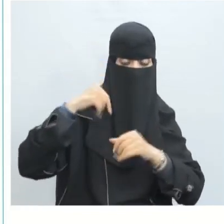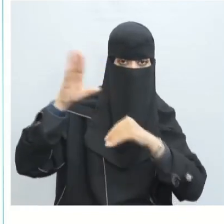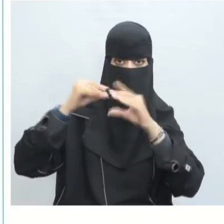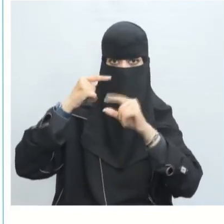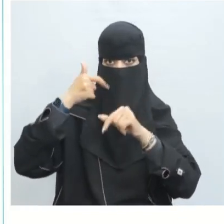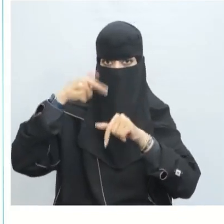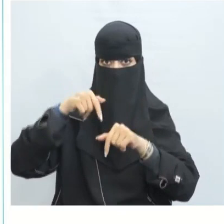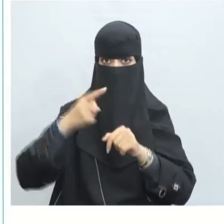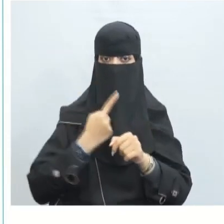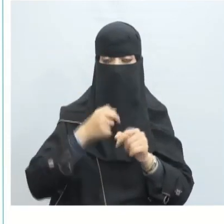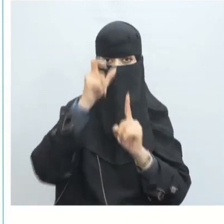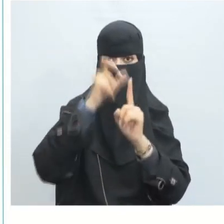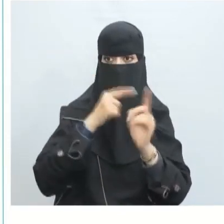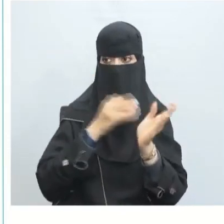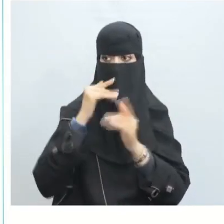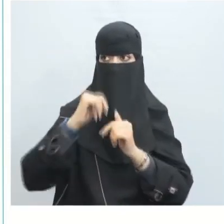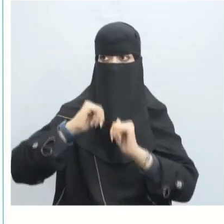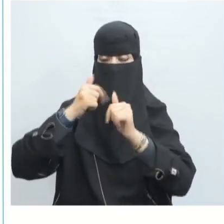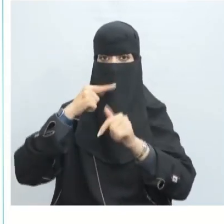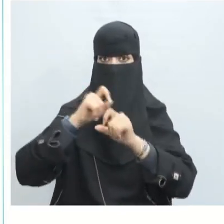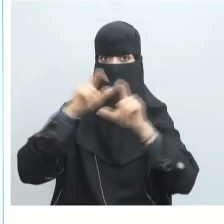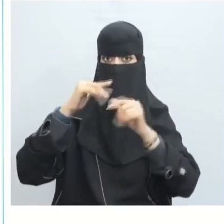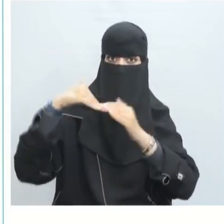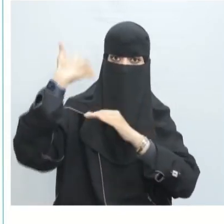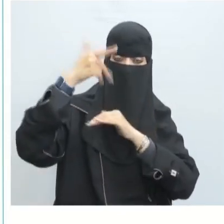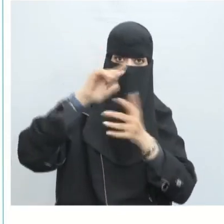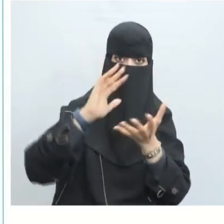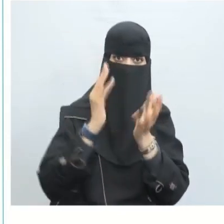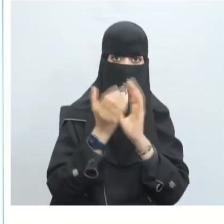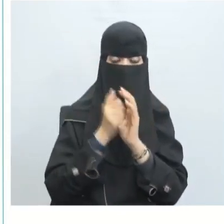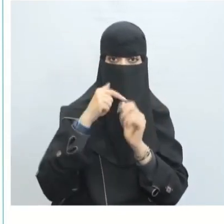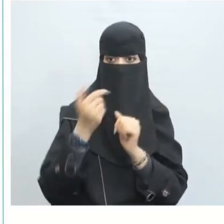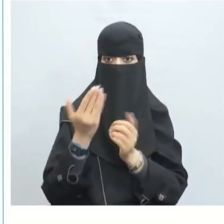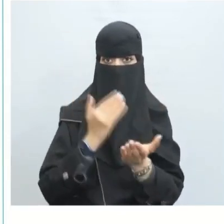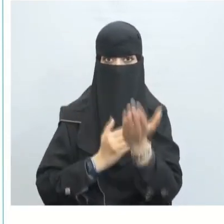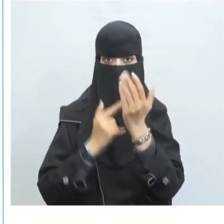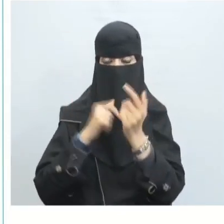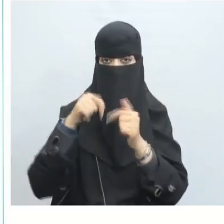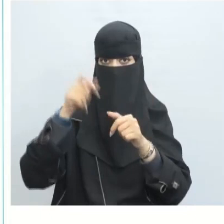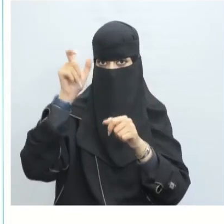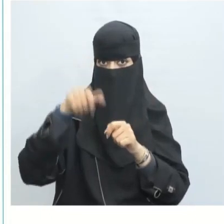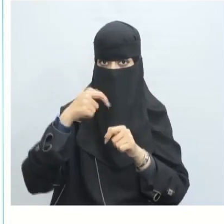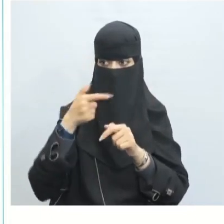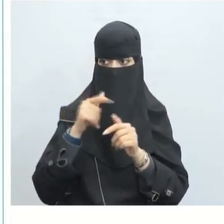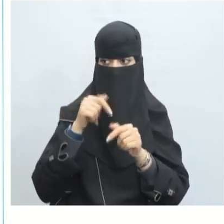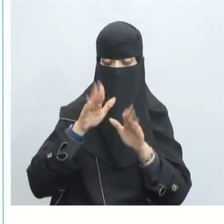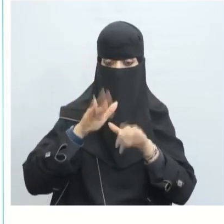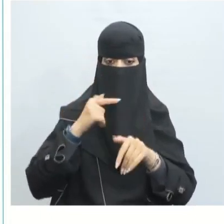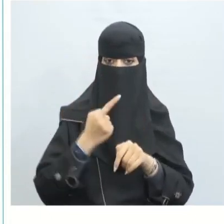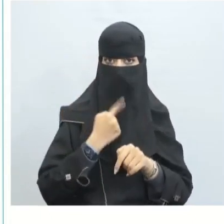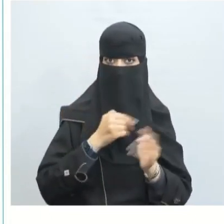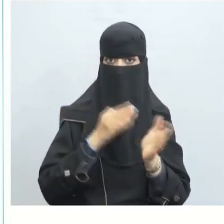ورغبات العملاء وبالتالي يكون لديه تصور حول طلبات العملاء وايضا